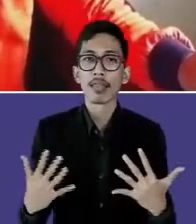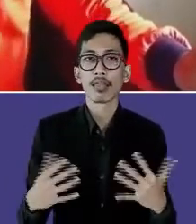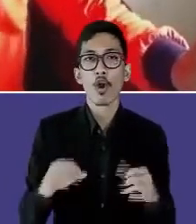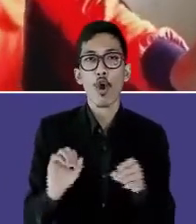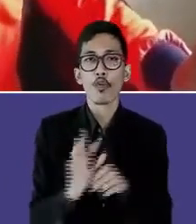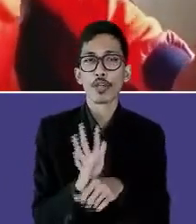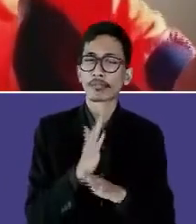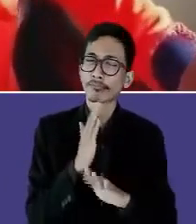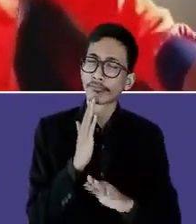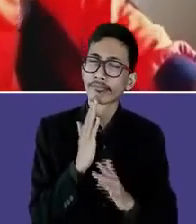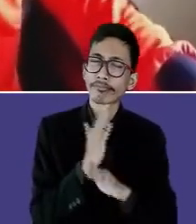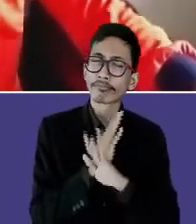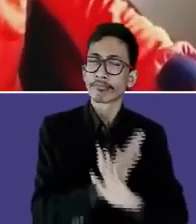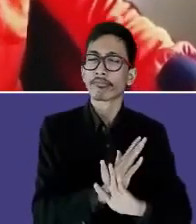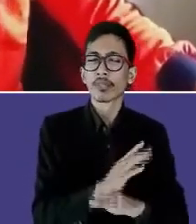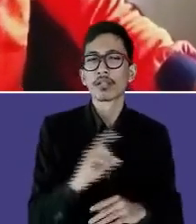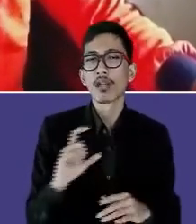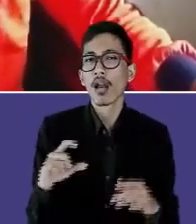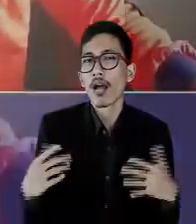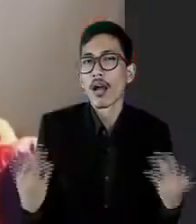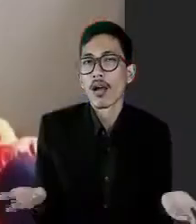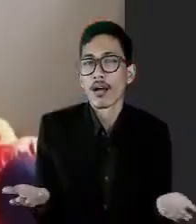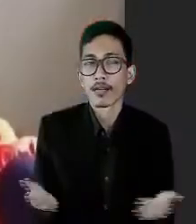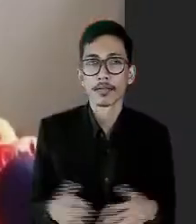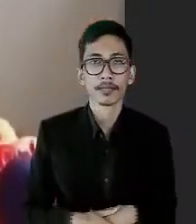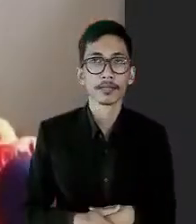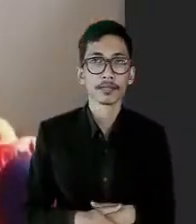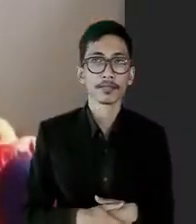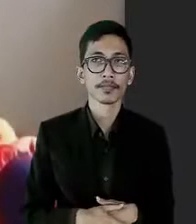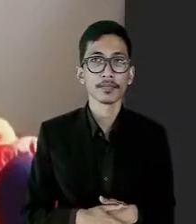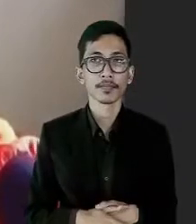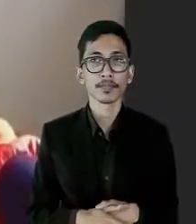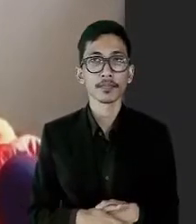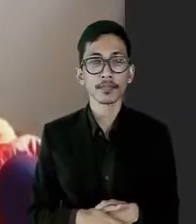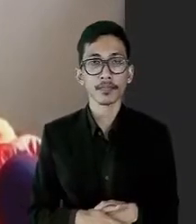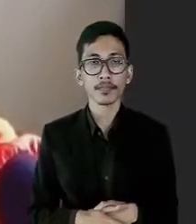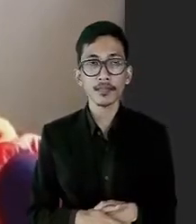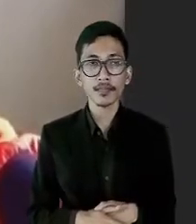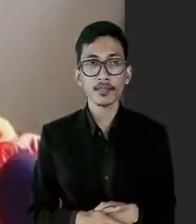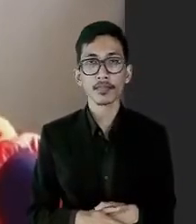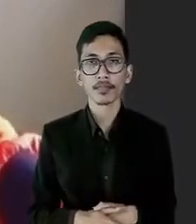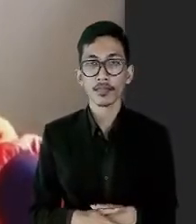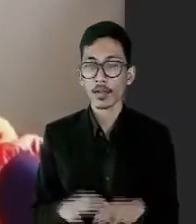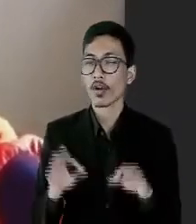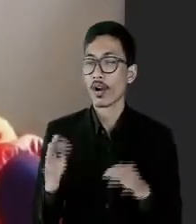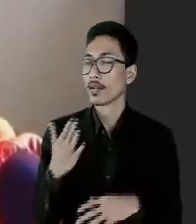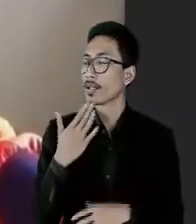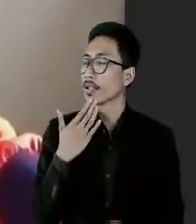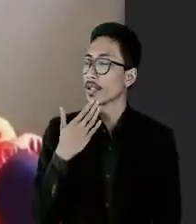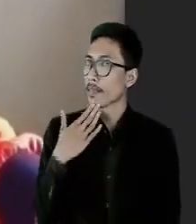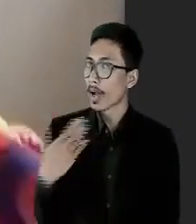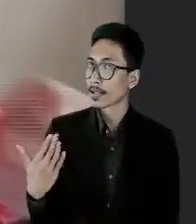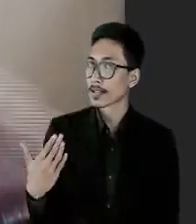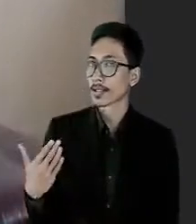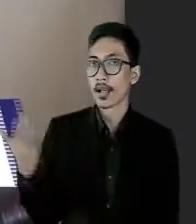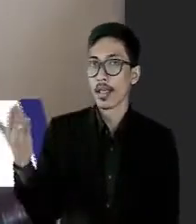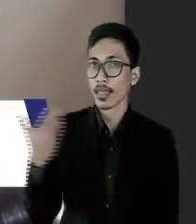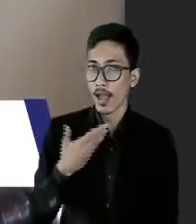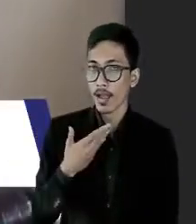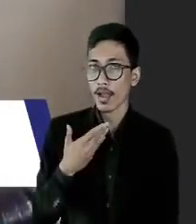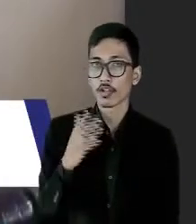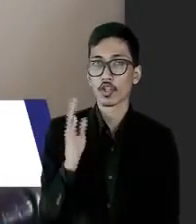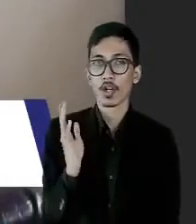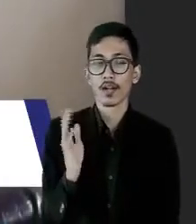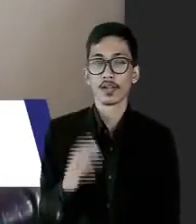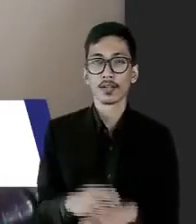penjelasannya. Iya, baik. Terima kasih Pak Troy yang ada di studio Media Center BNPB Pusat